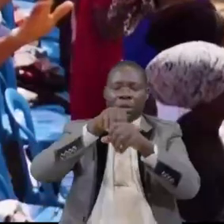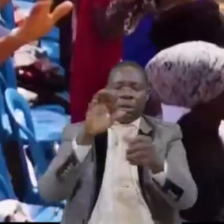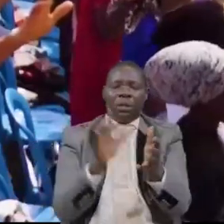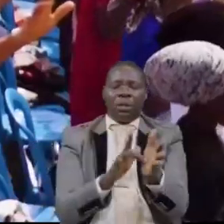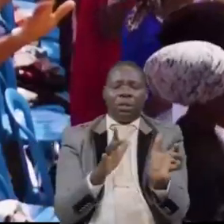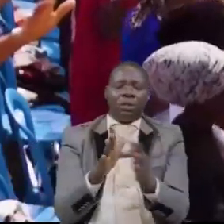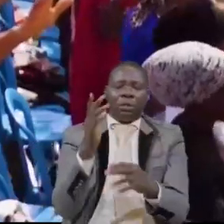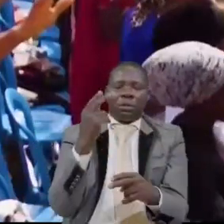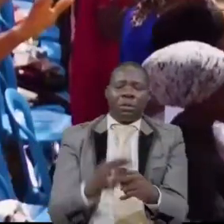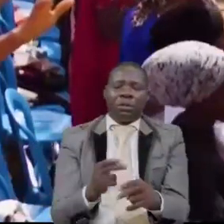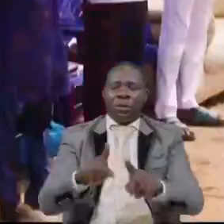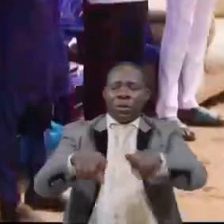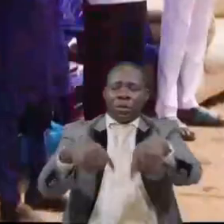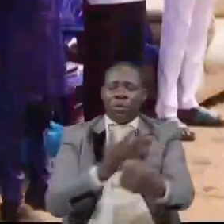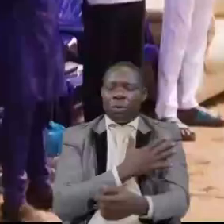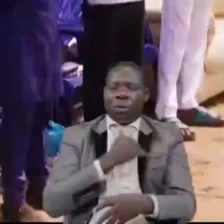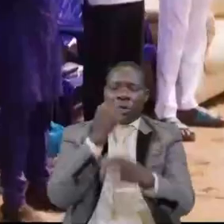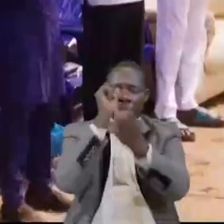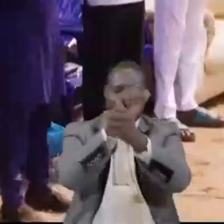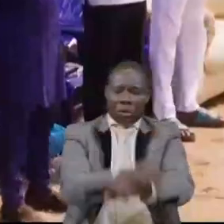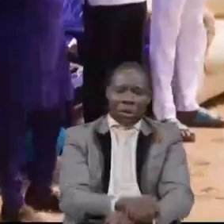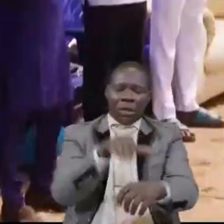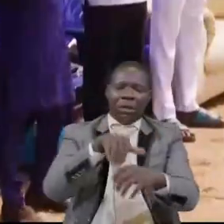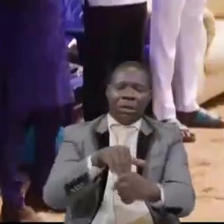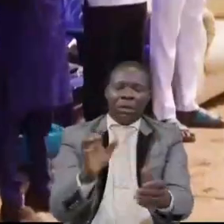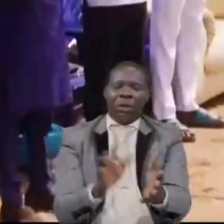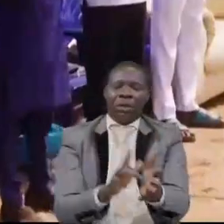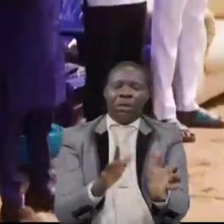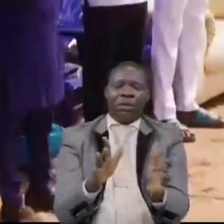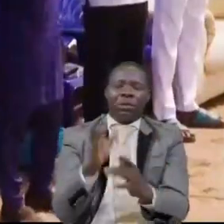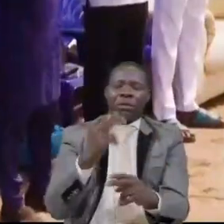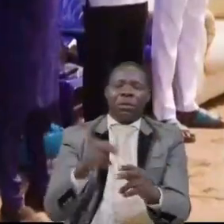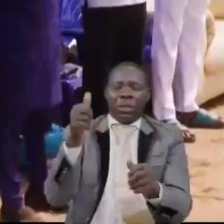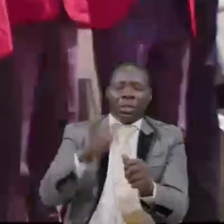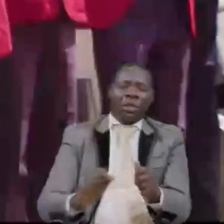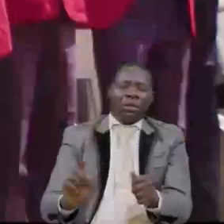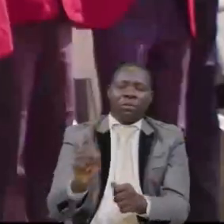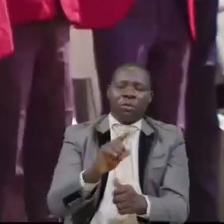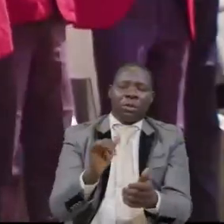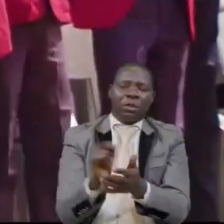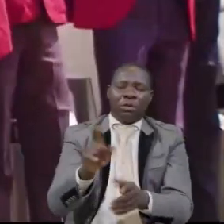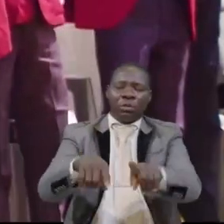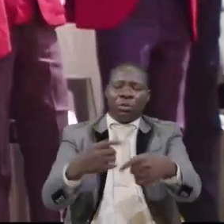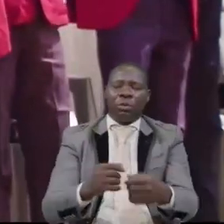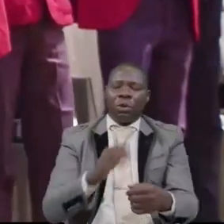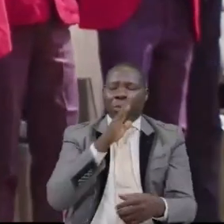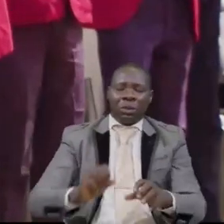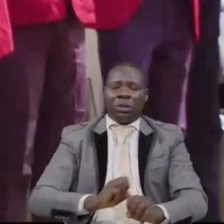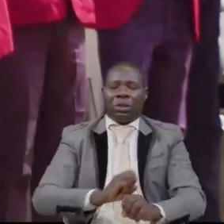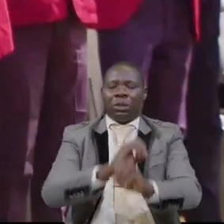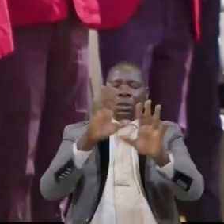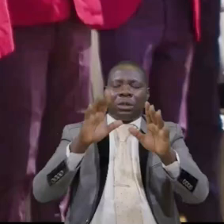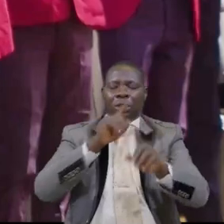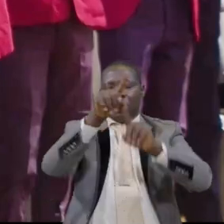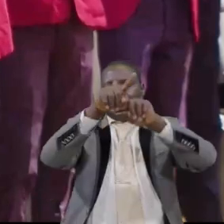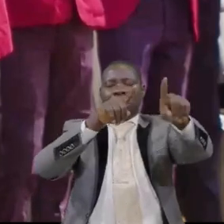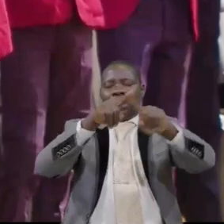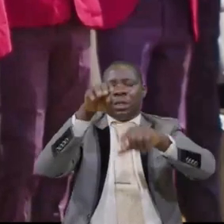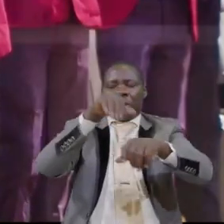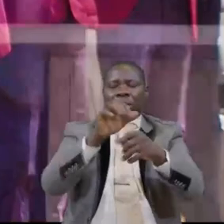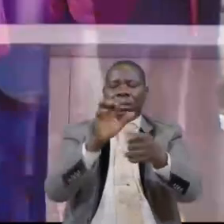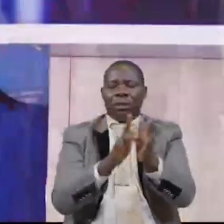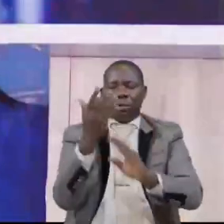Allez pour vaincre. Partout où vous allez, soyez une étoile radieuse. Votre vie,